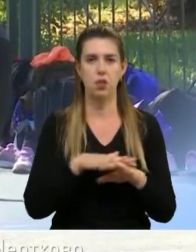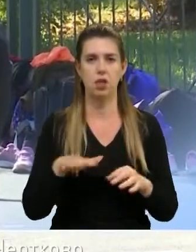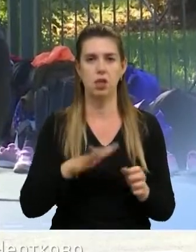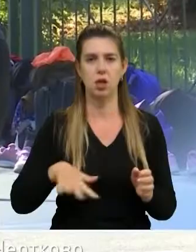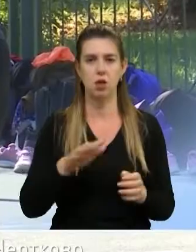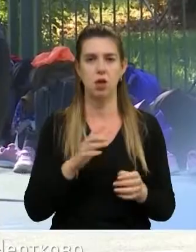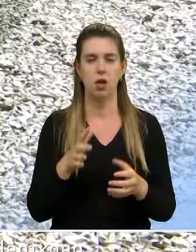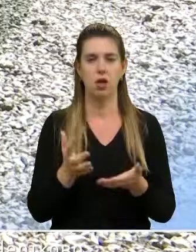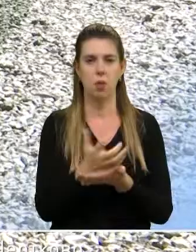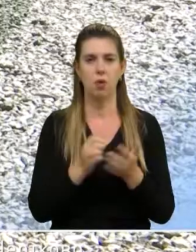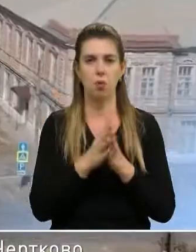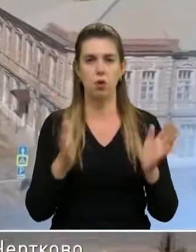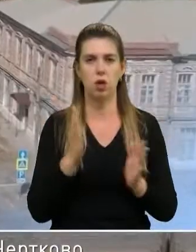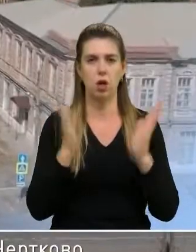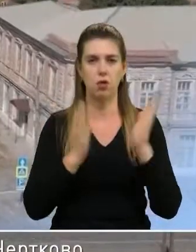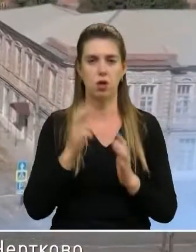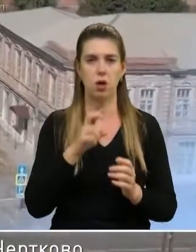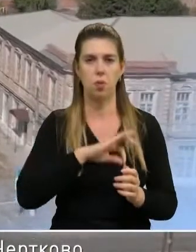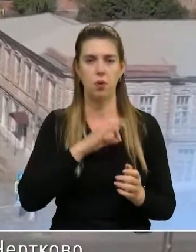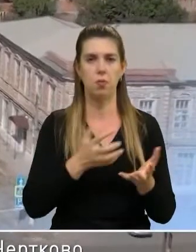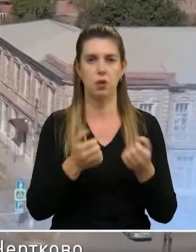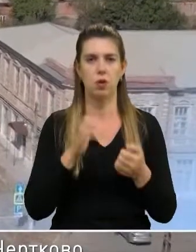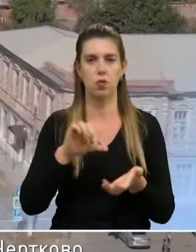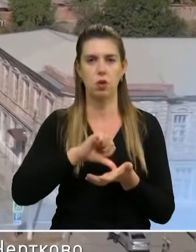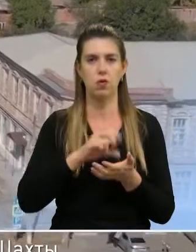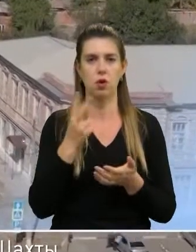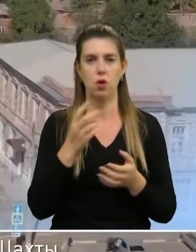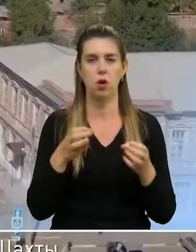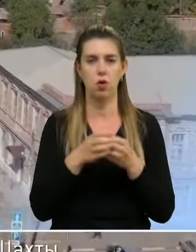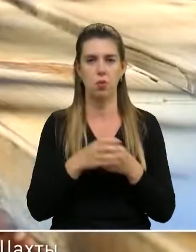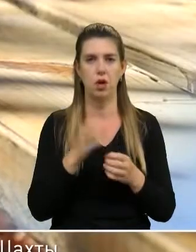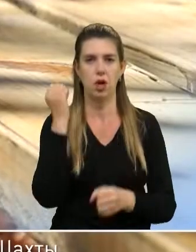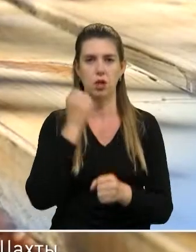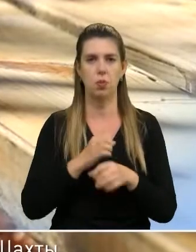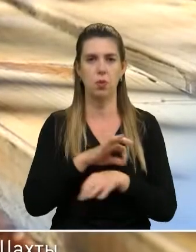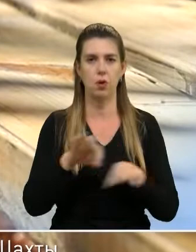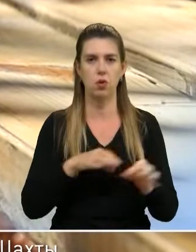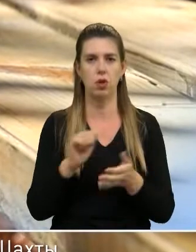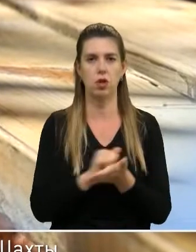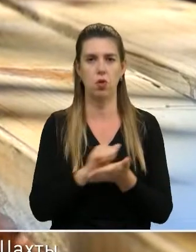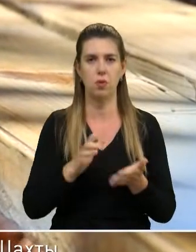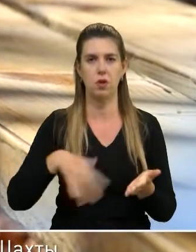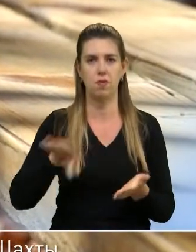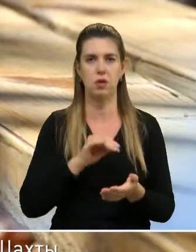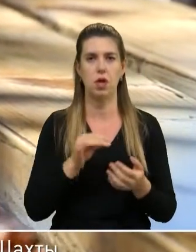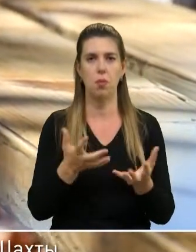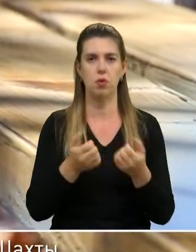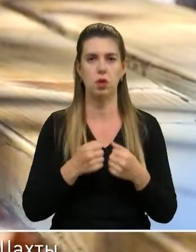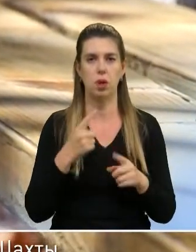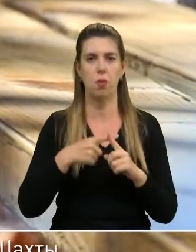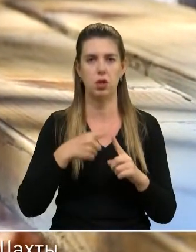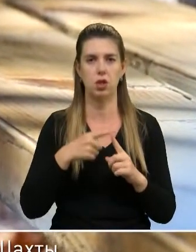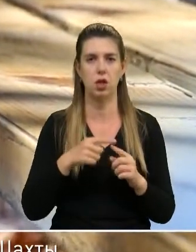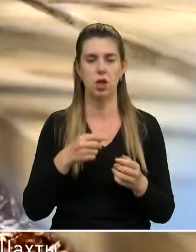территории, набравшие наибольшее количество баллов, примут участие во втором этапе – разработке проектно-сметной документации и получение